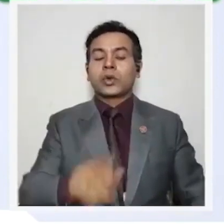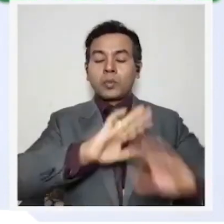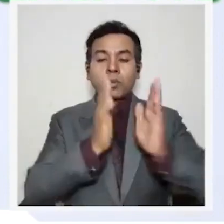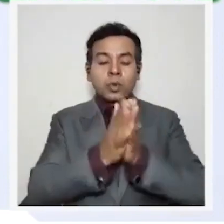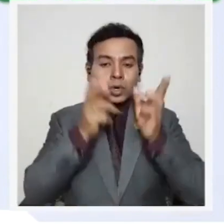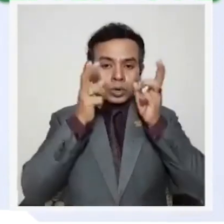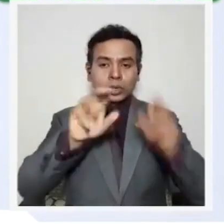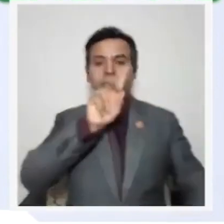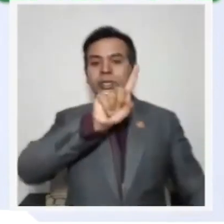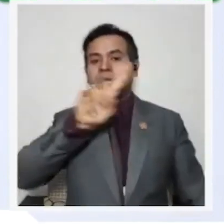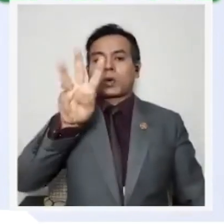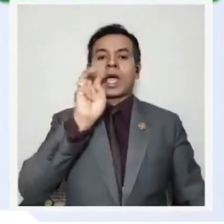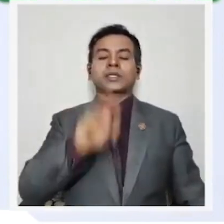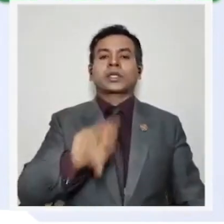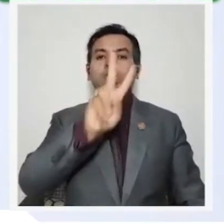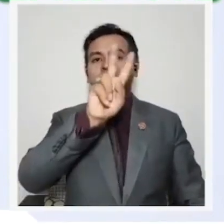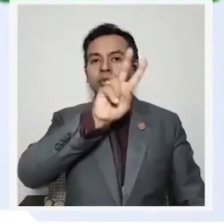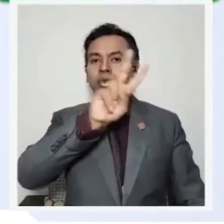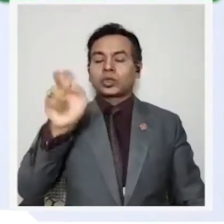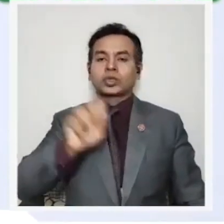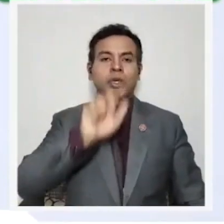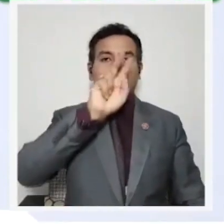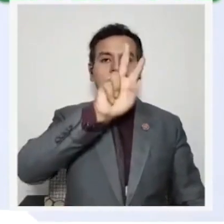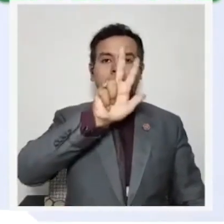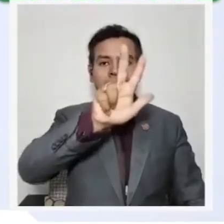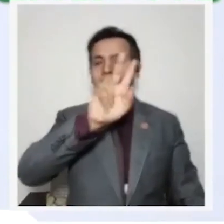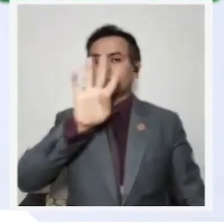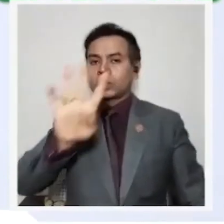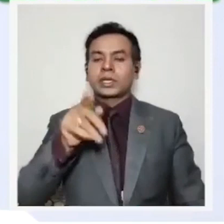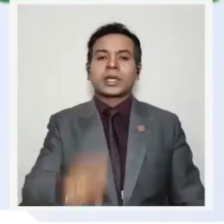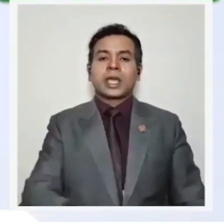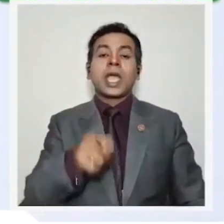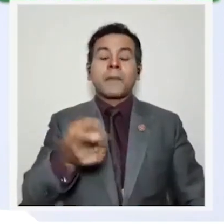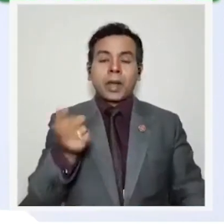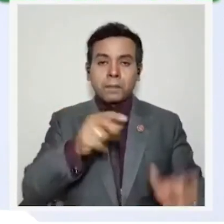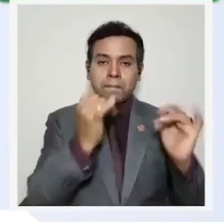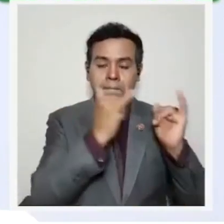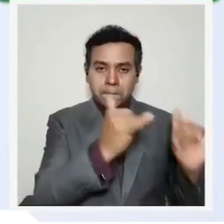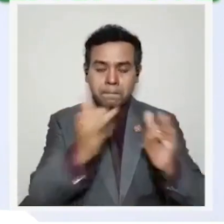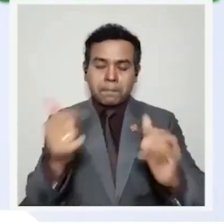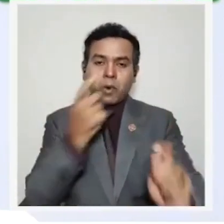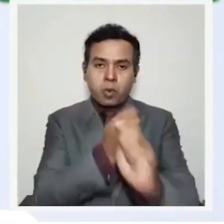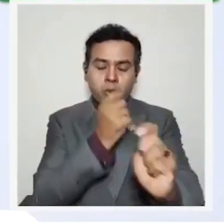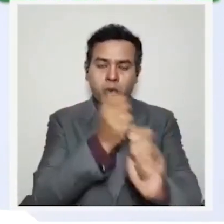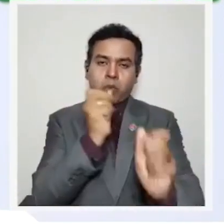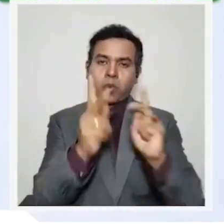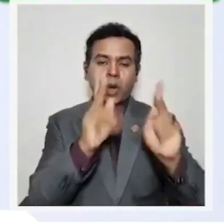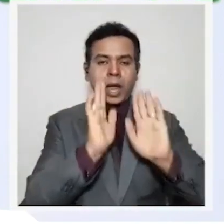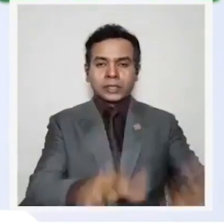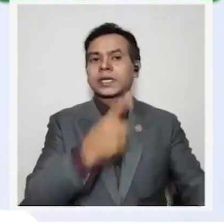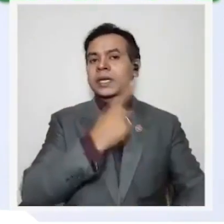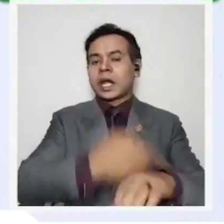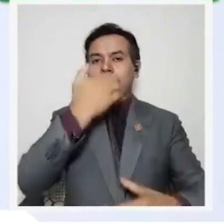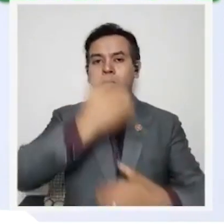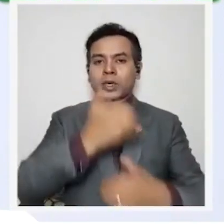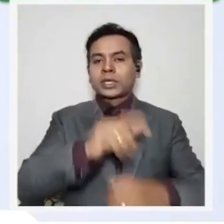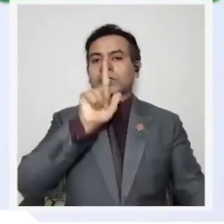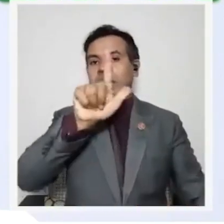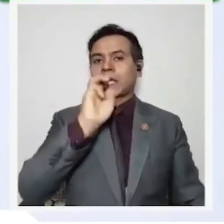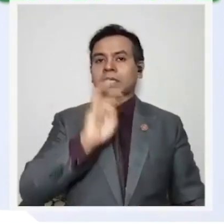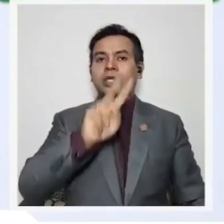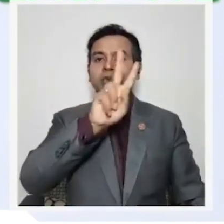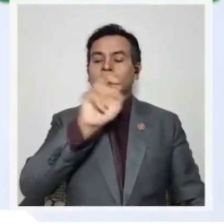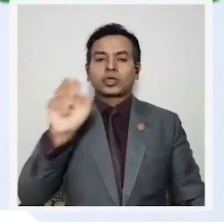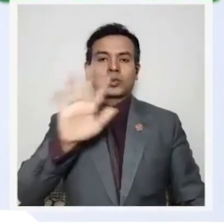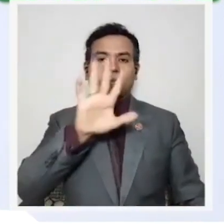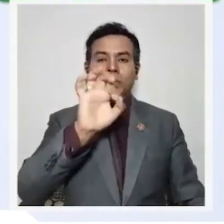এবং এ পর্যন্ত ছাড় পেয়েছেন 2,638 জন। মোট আইসোলেশন শয্যা 13,284টি।